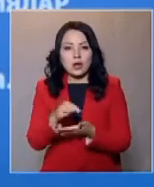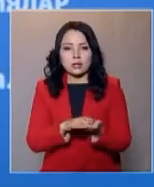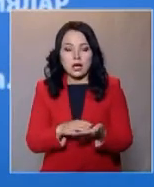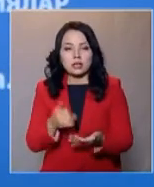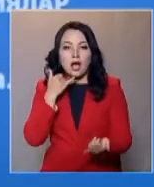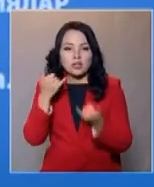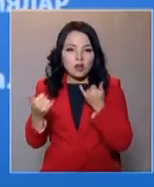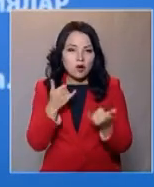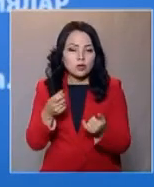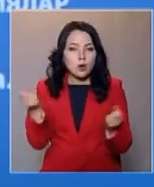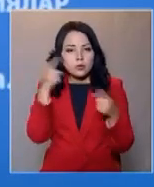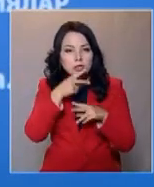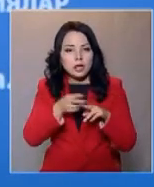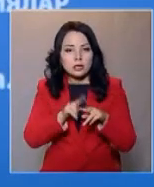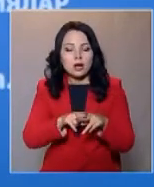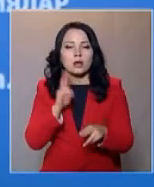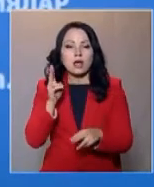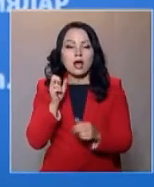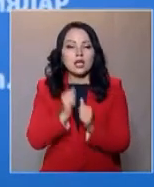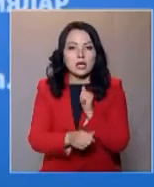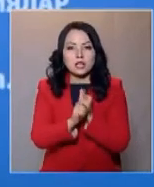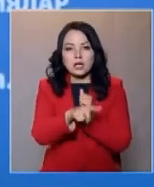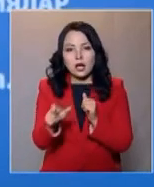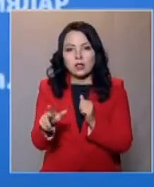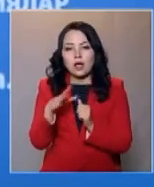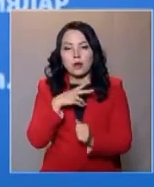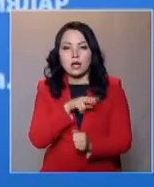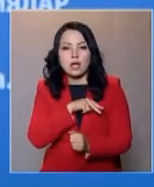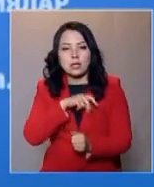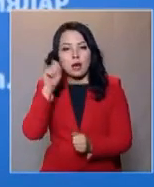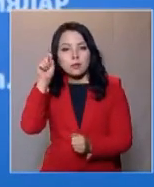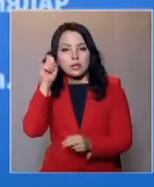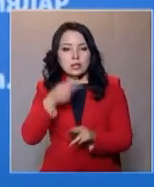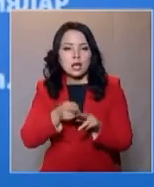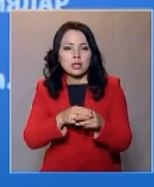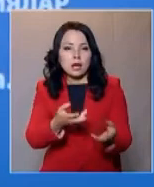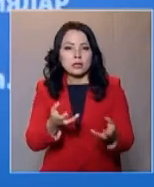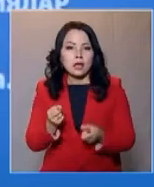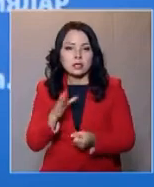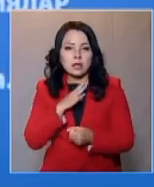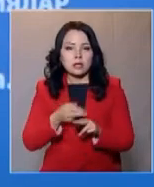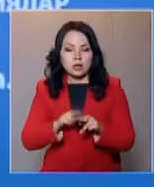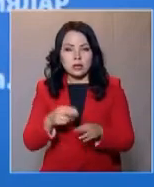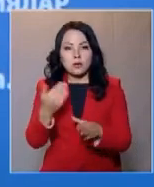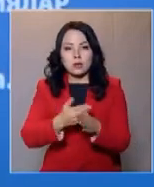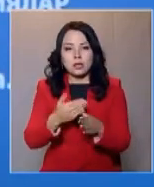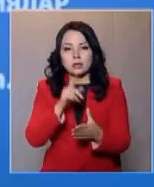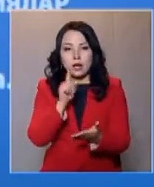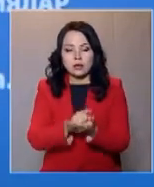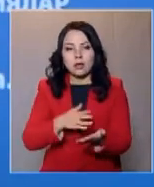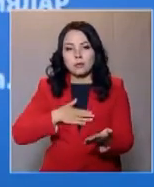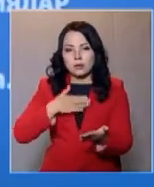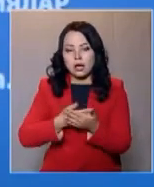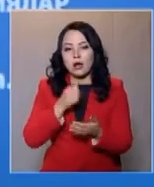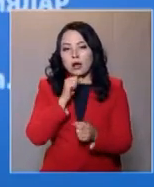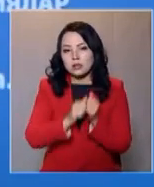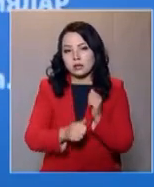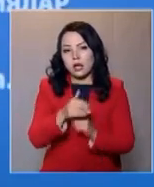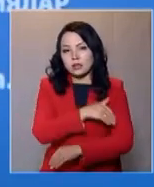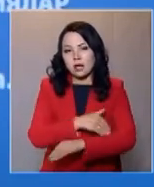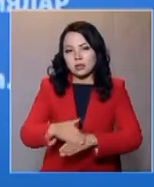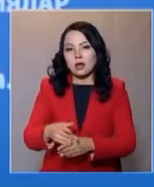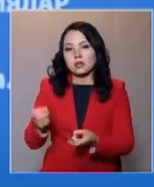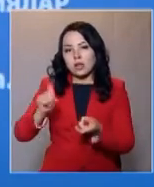обзвон, то есть с каждым обладателем знака Алтын-Белгі мы по адресам будем с ними